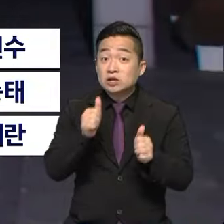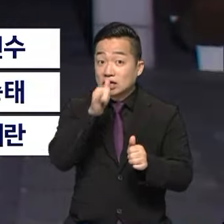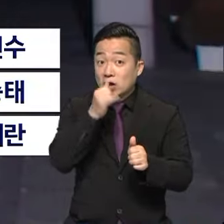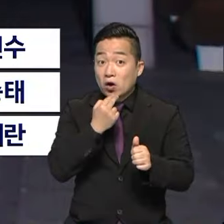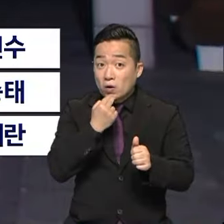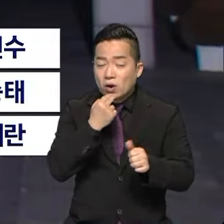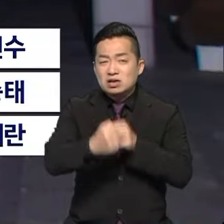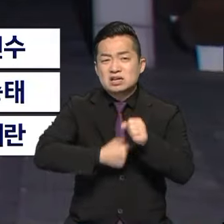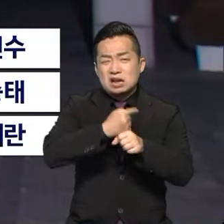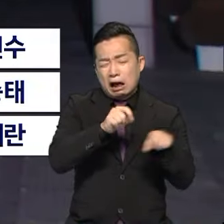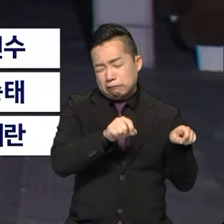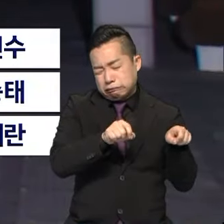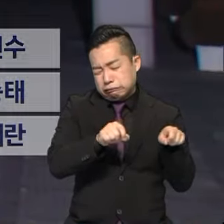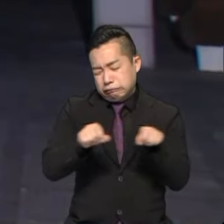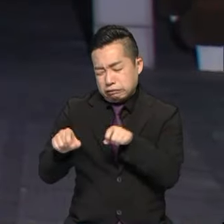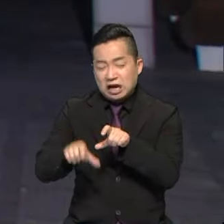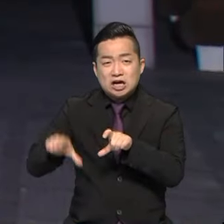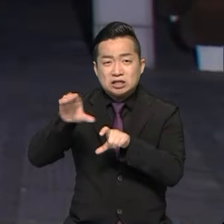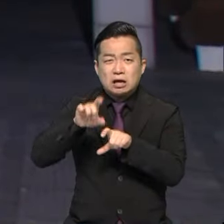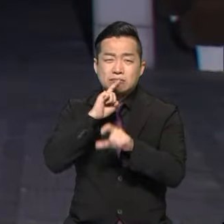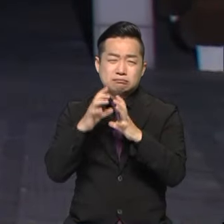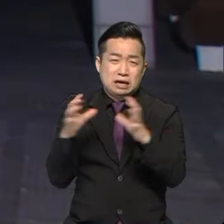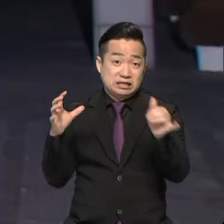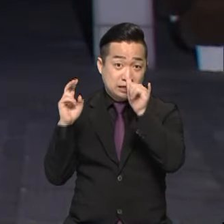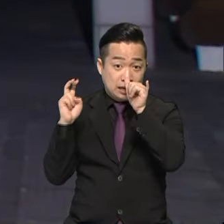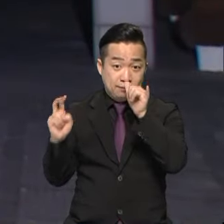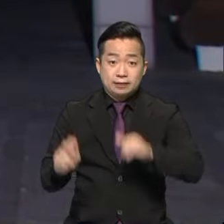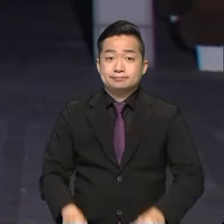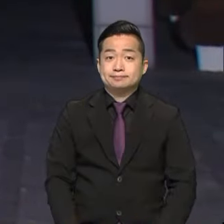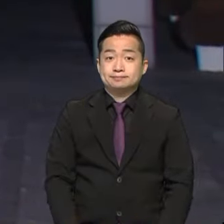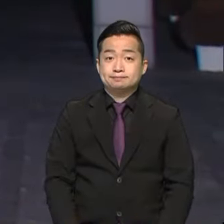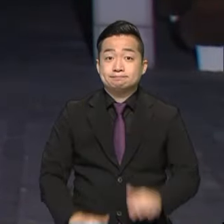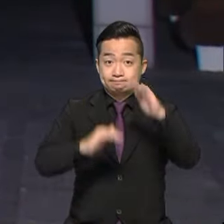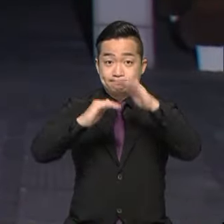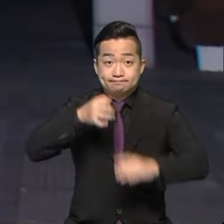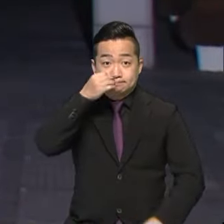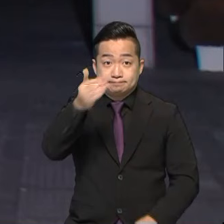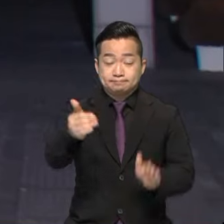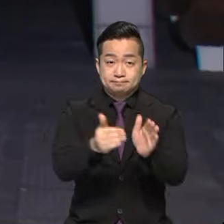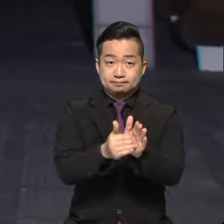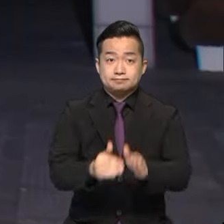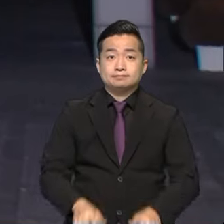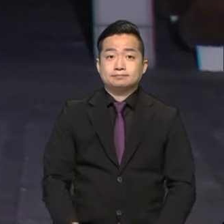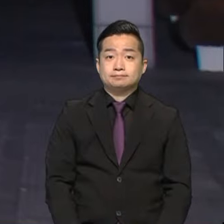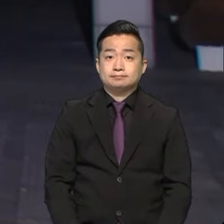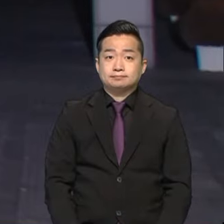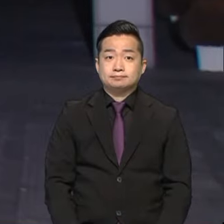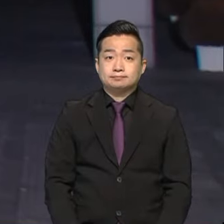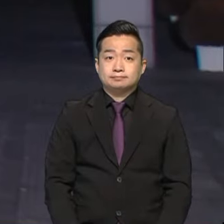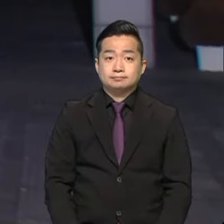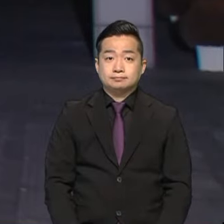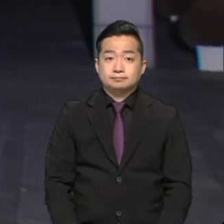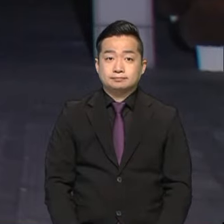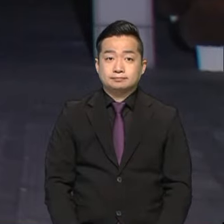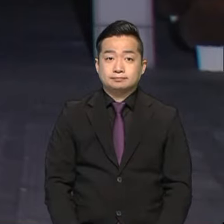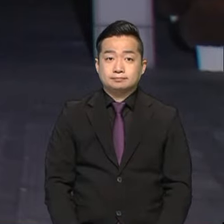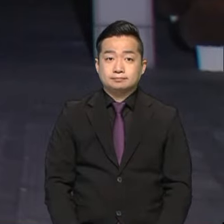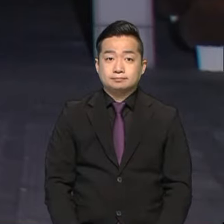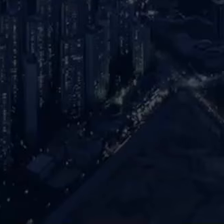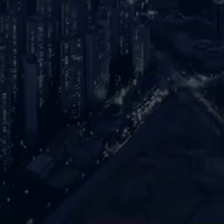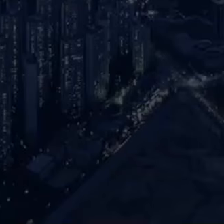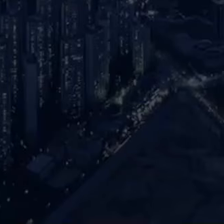1년 열을 끈만큼 추가 논란은 불 피할 걸로 보입니다 지금까지 대검찰청에서 SBS 하정윤